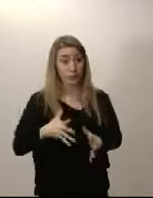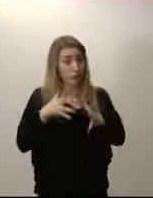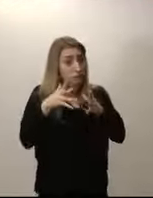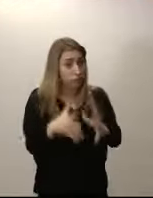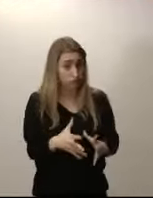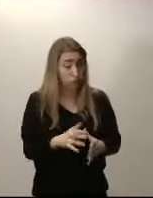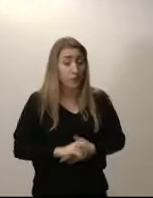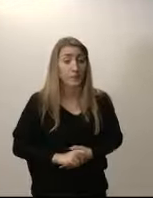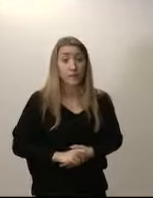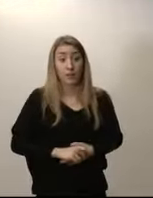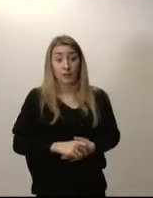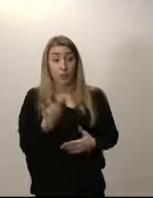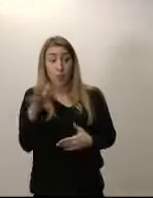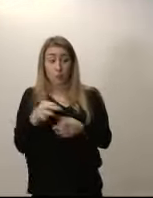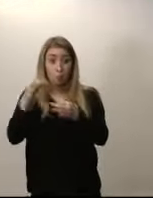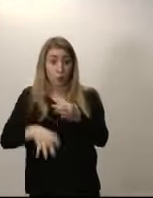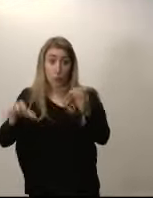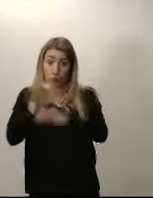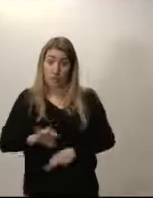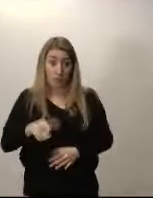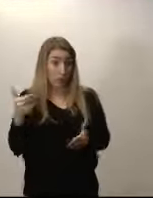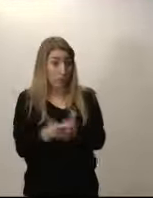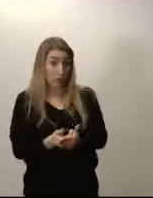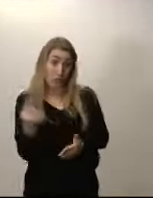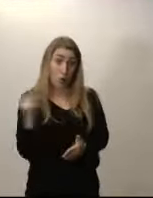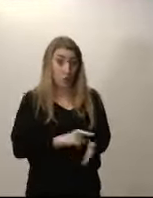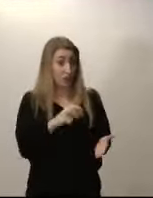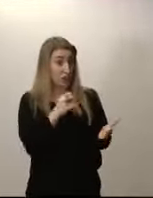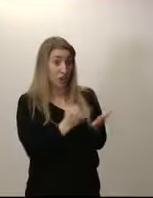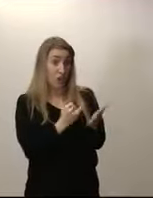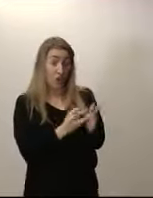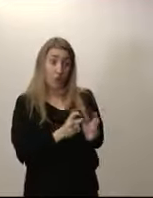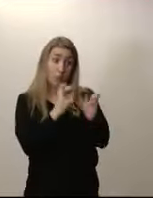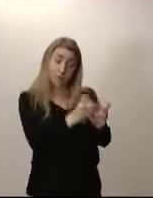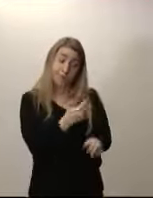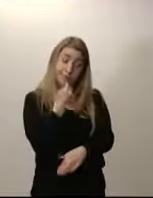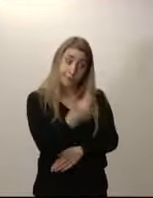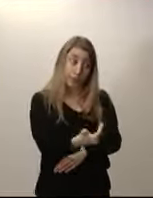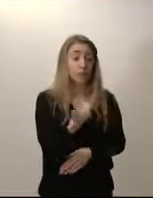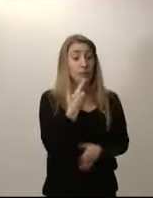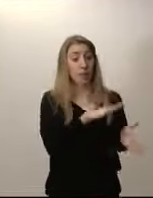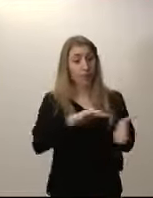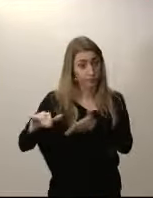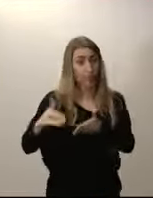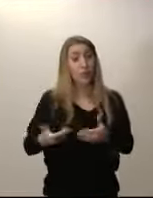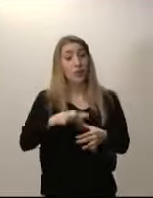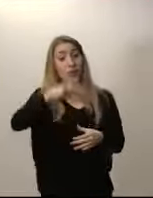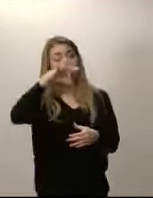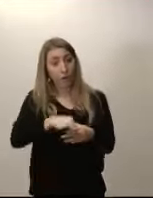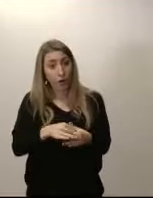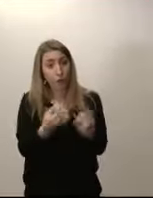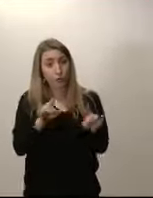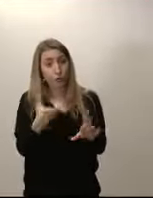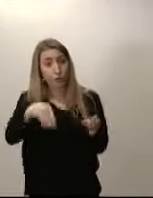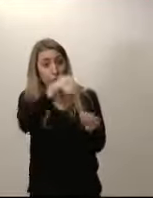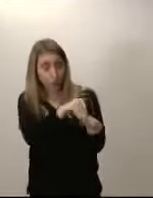qu'on ne pouvait pas faire autrement d'augmenter les impôts. Je vous remercie. Je vous propose qu'on passe donc au vote de ce budget